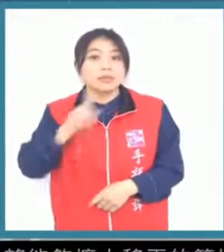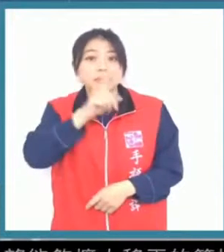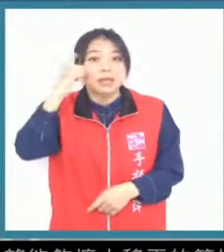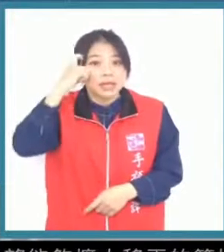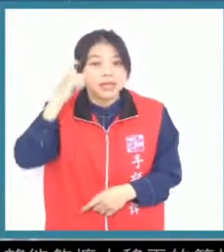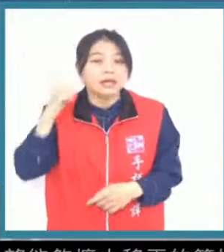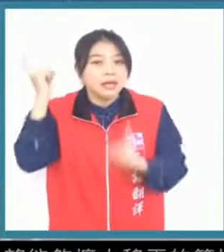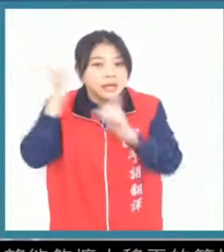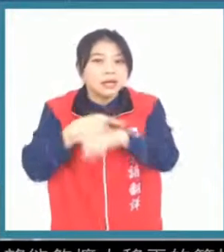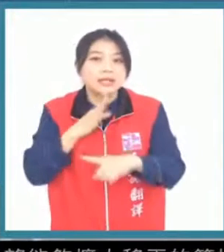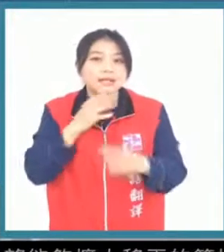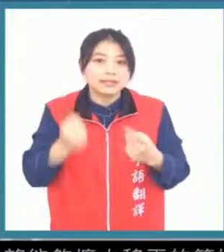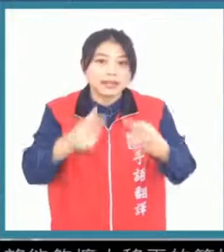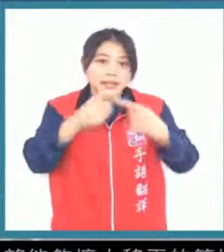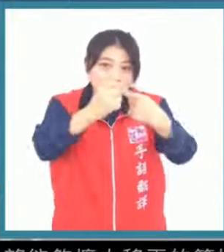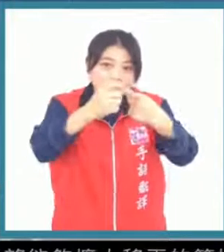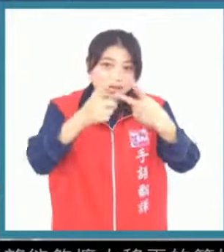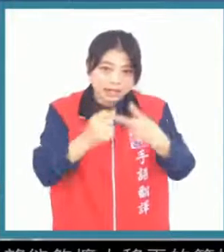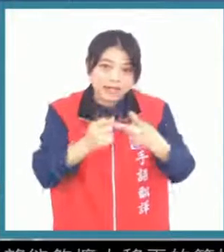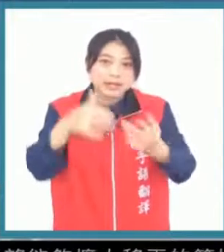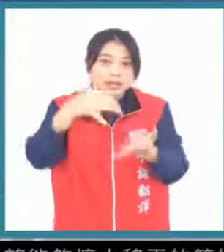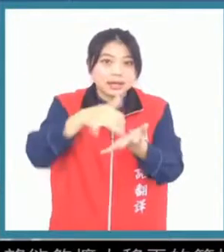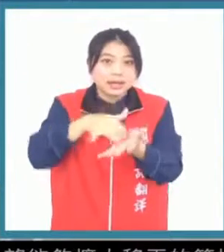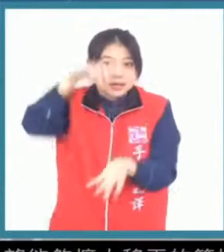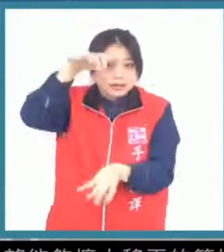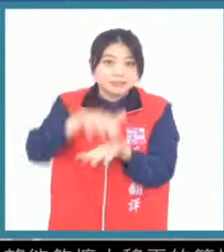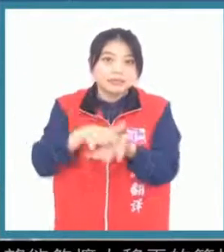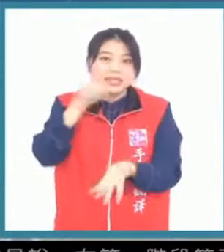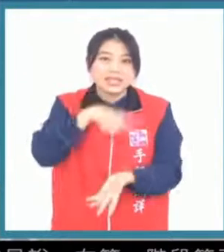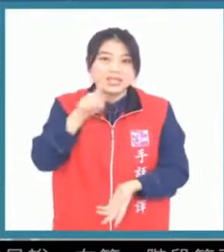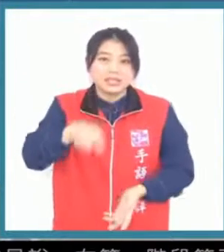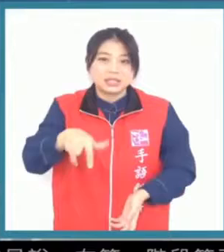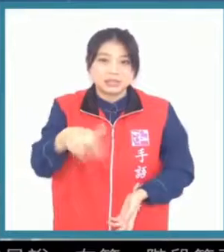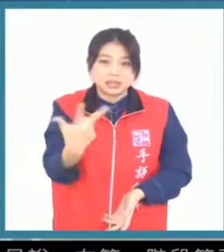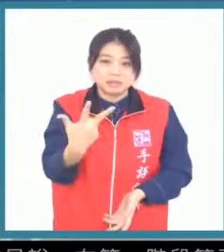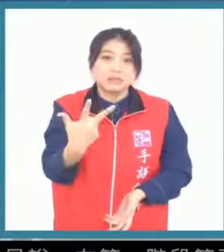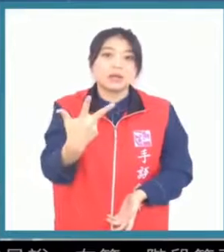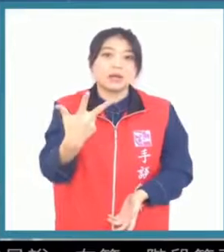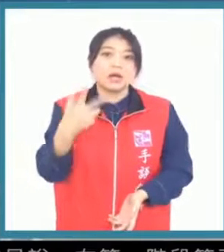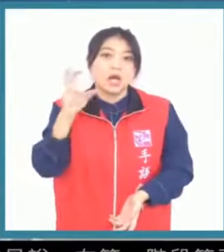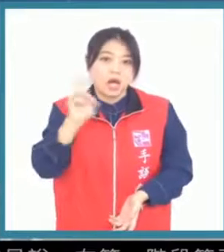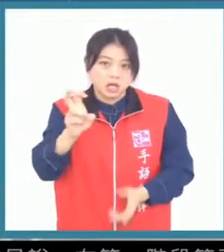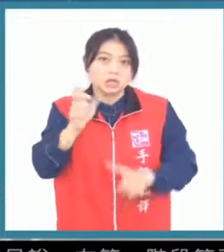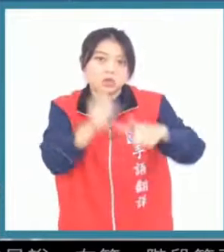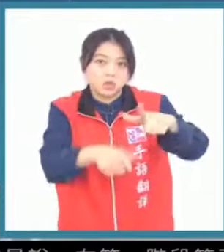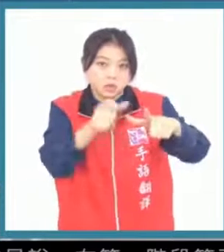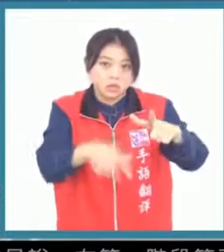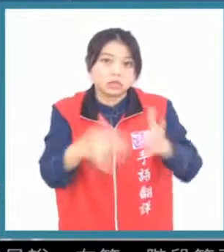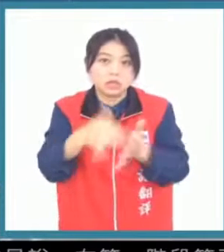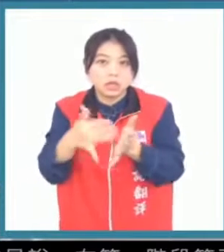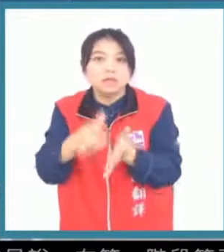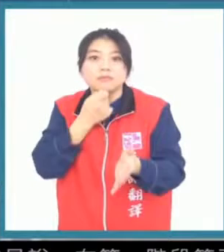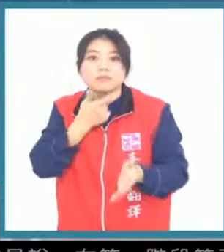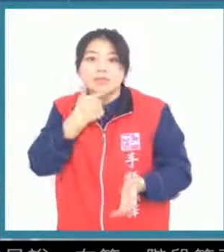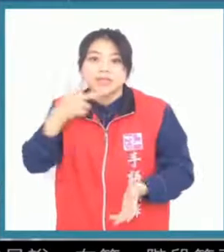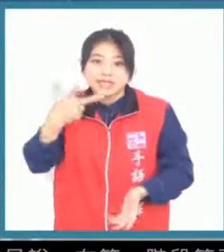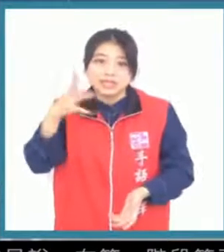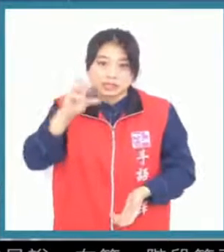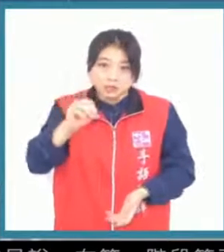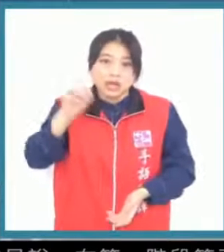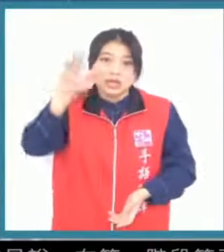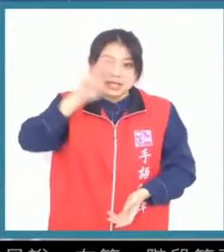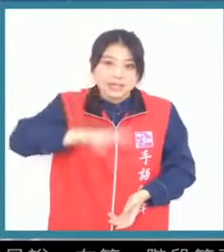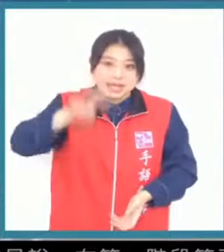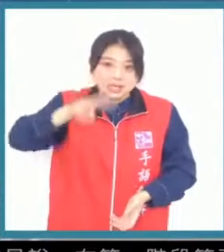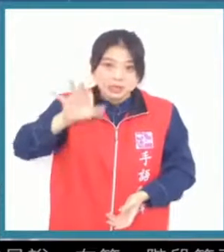第二阶段一共有1720家厂商， 3570位移